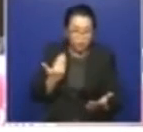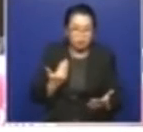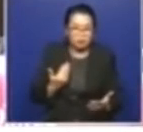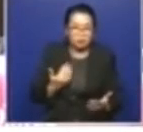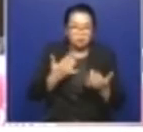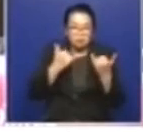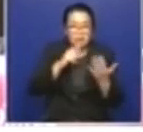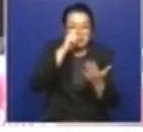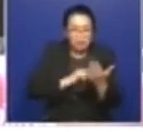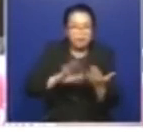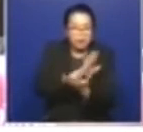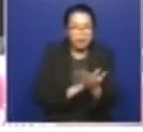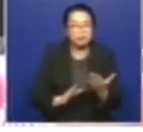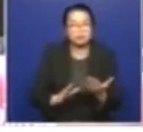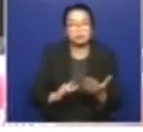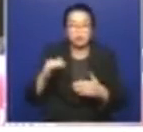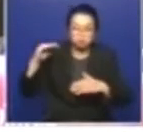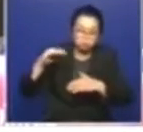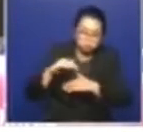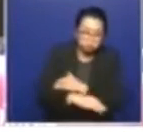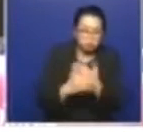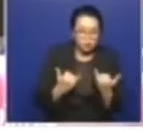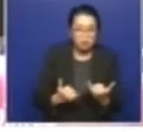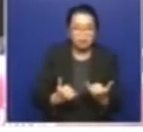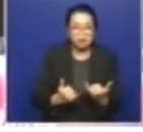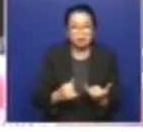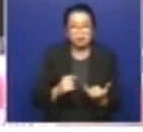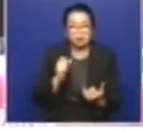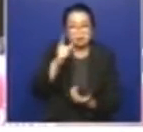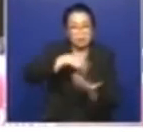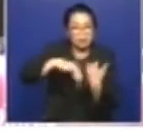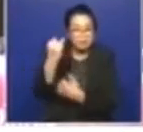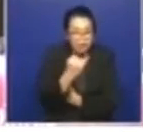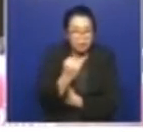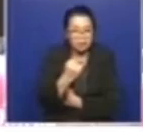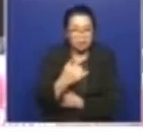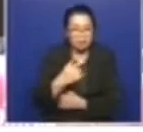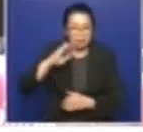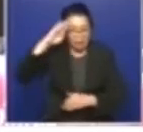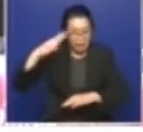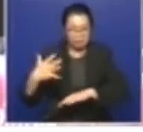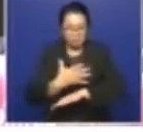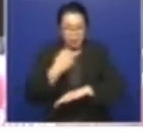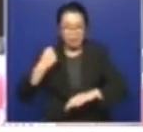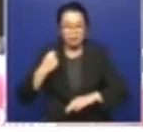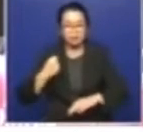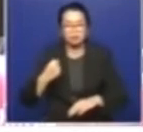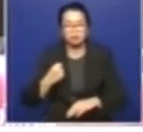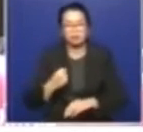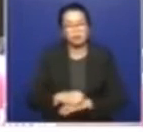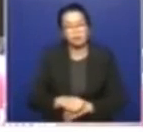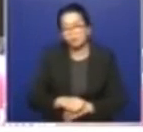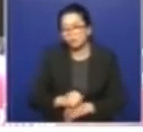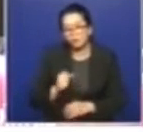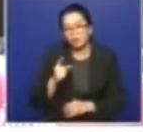ดตอนนี้มันไปสิ้นชาติเหรอครับไม่ได้เลยนะครับสองเรื่องฝากให้คิดเอาละเรื่องยึ